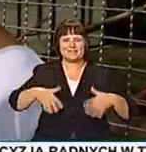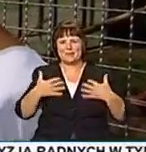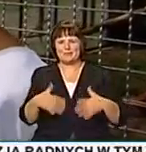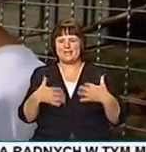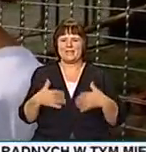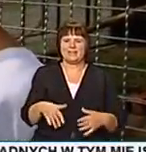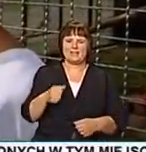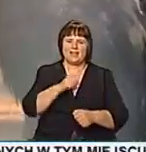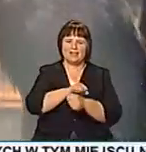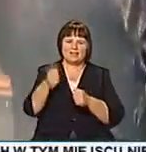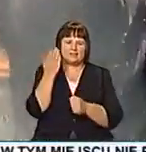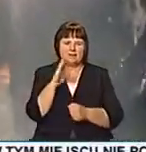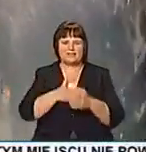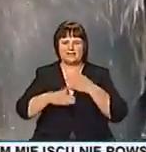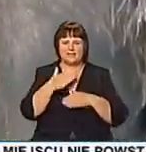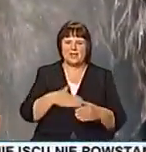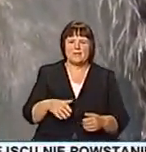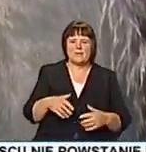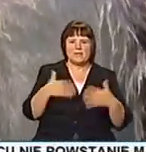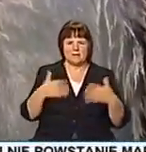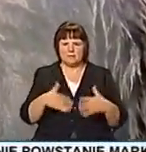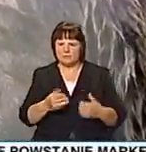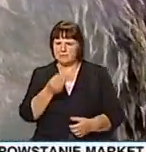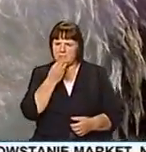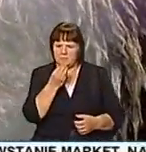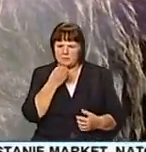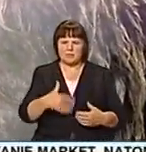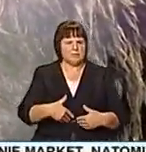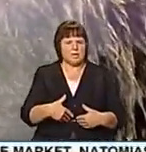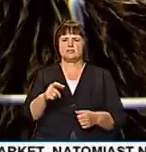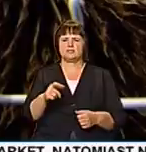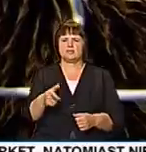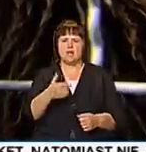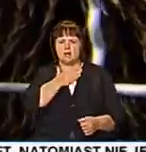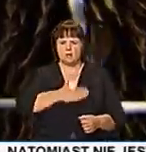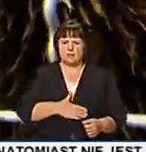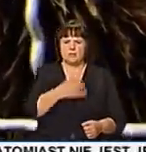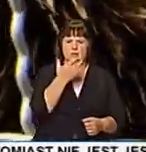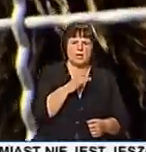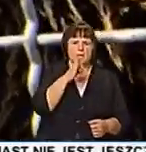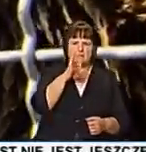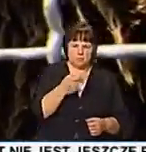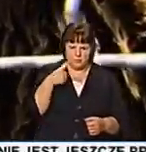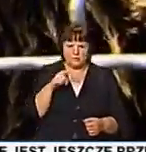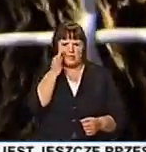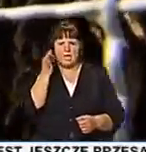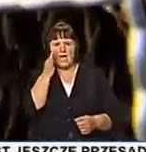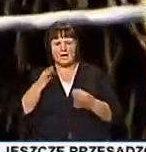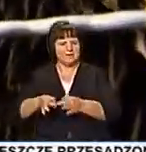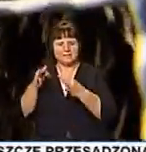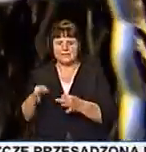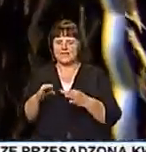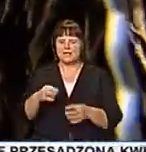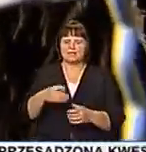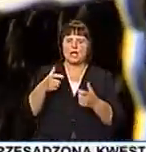jest przezadowolony. Kąpiel oczywiście wzmaga apetyt i choć misie najbardziej lubią miodek, to na miodek przyjdzie jeszcze czas. Na razie miś z